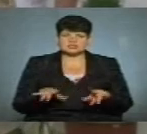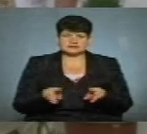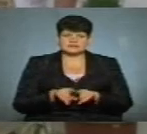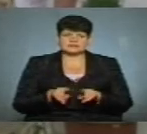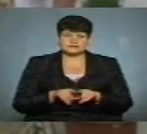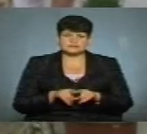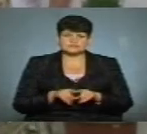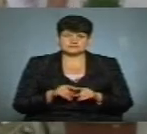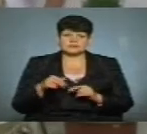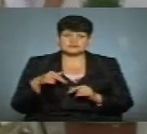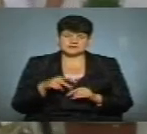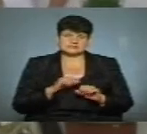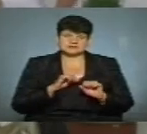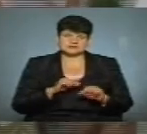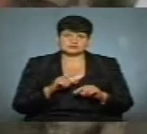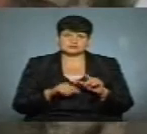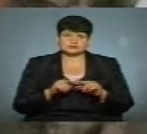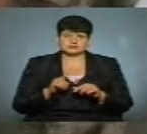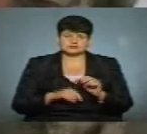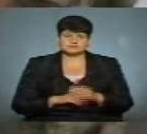само піти захищати родину.